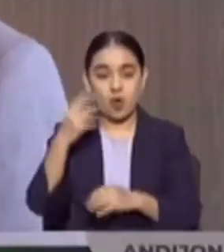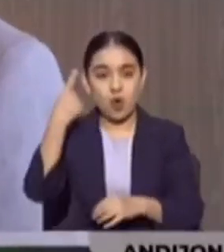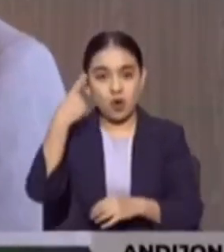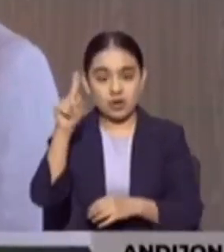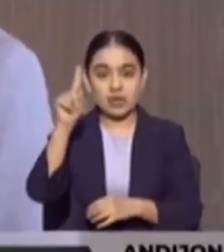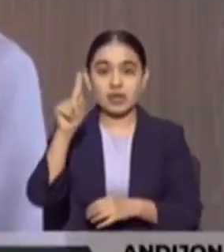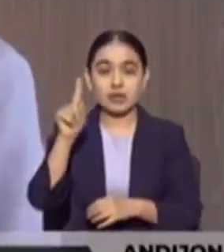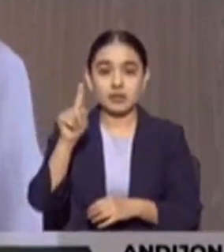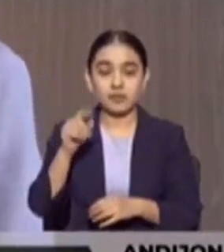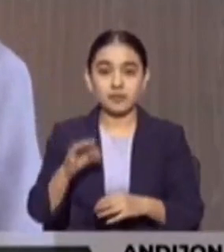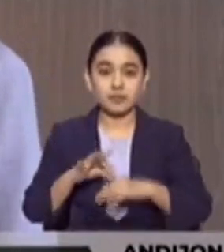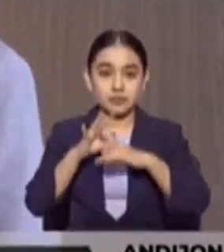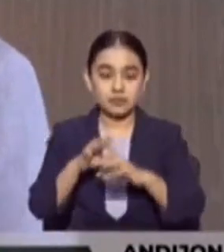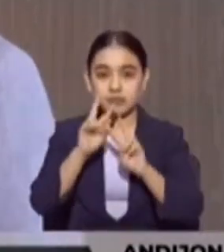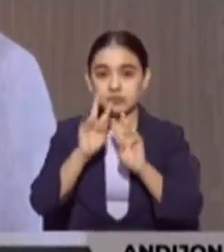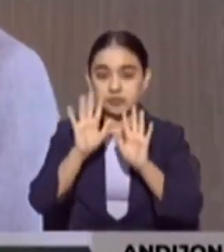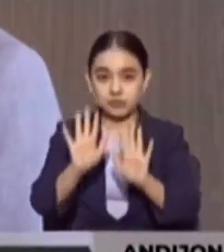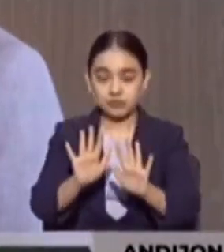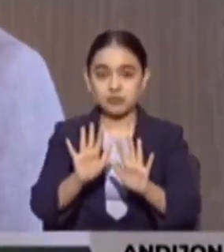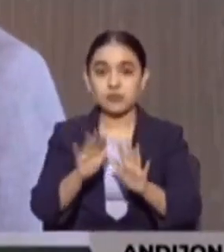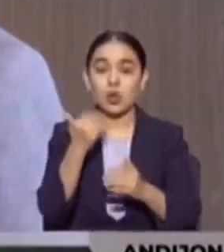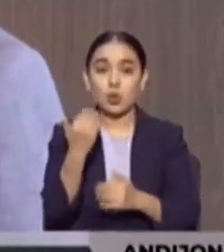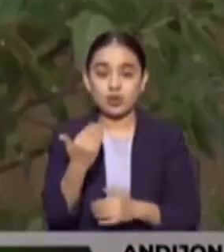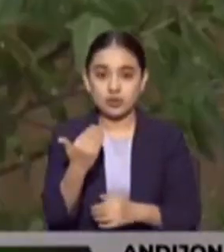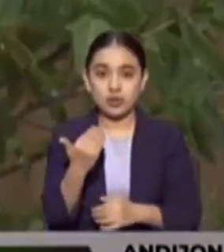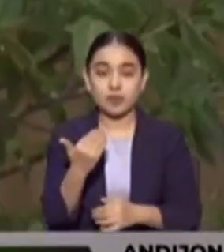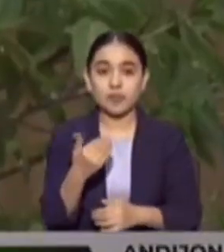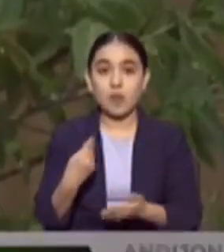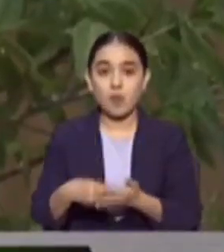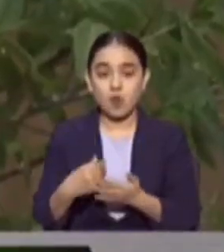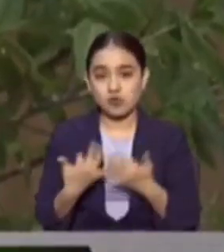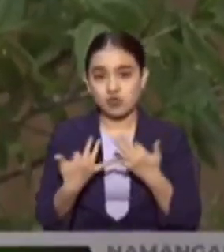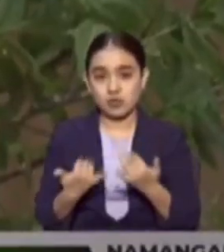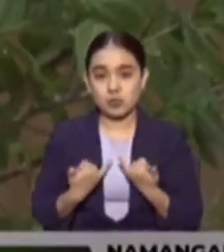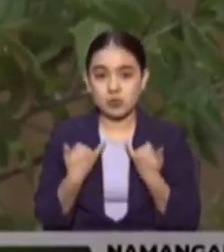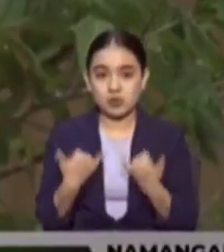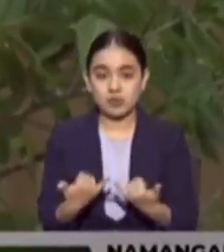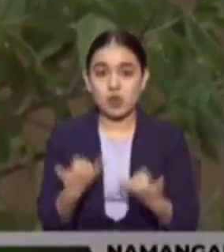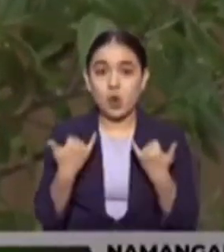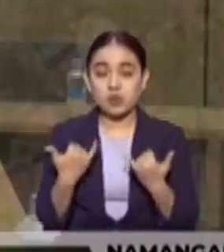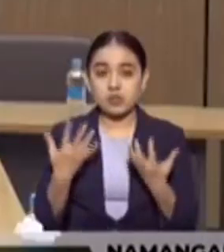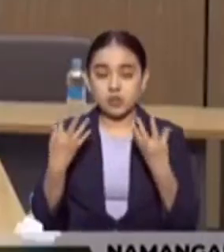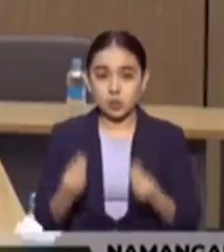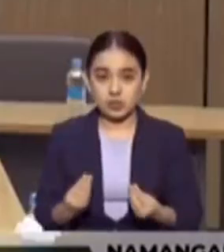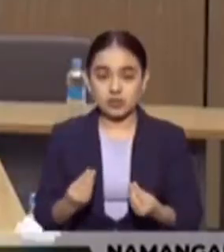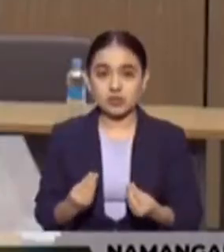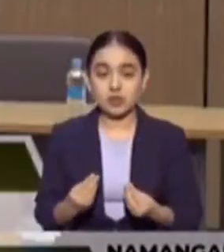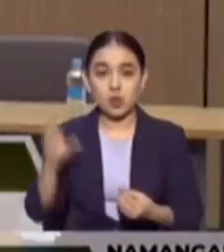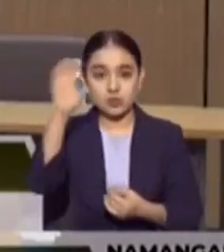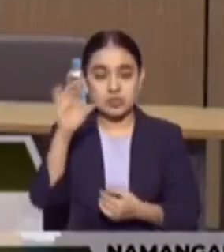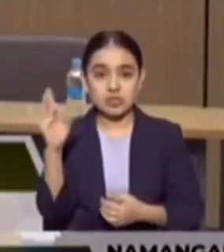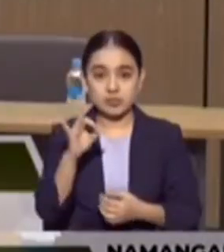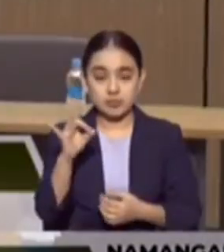g'oyalarini olib chiqib ko'rsatib va ularga moliya jalb etish uchun Hozirgi kunda